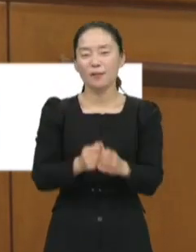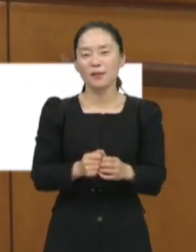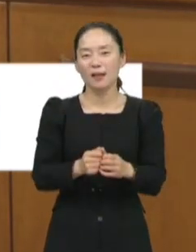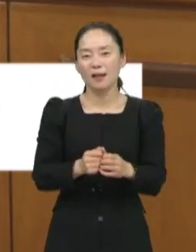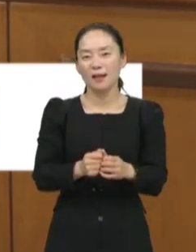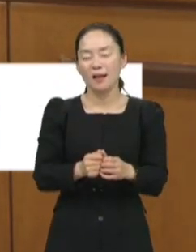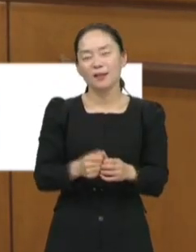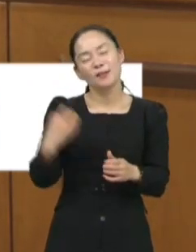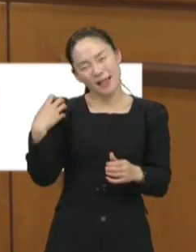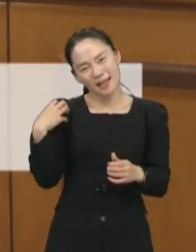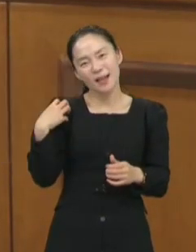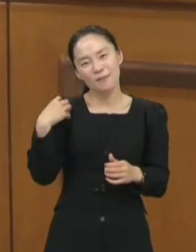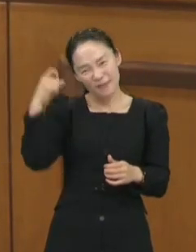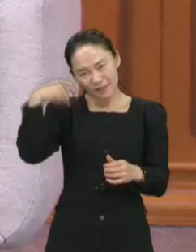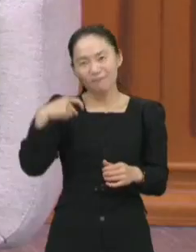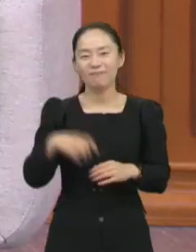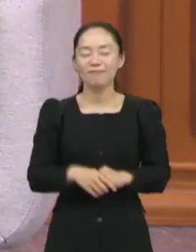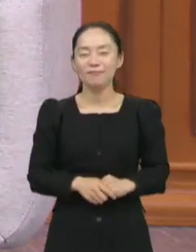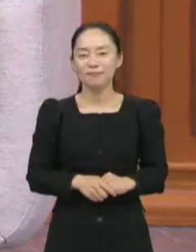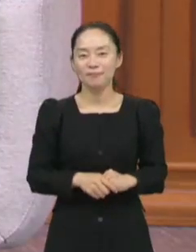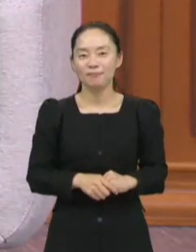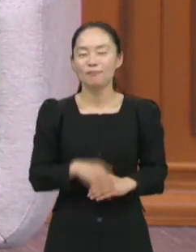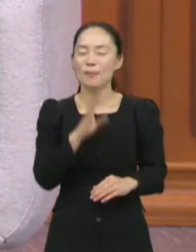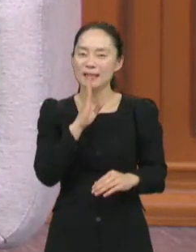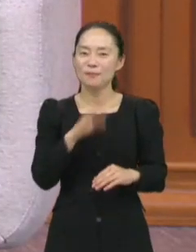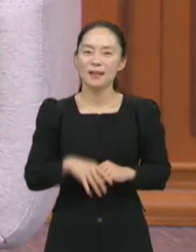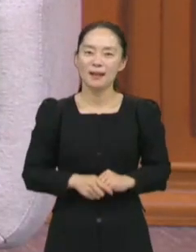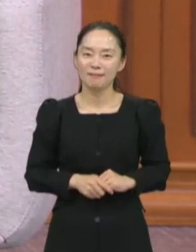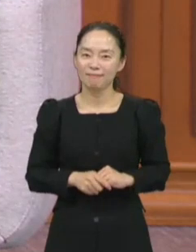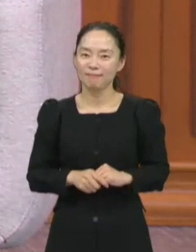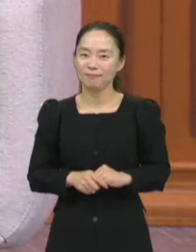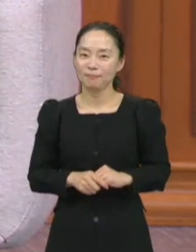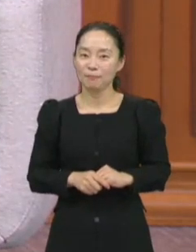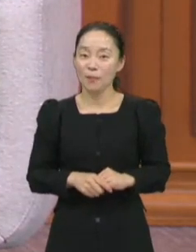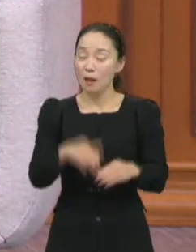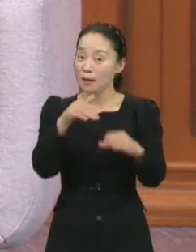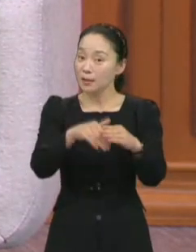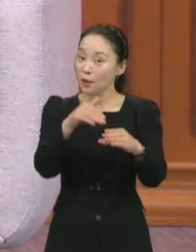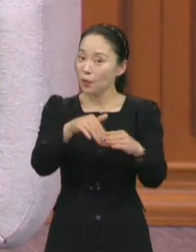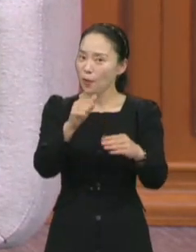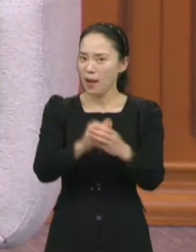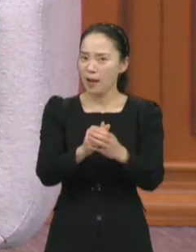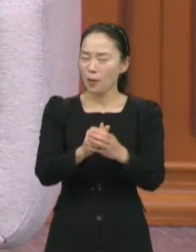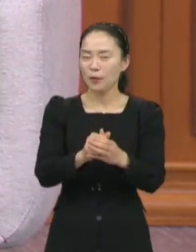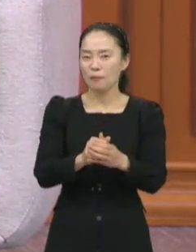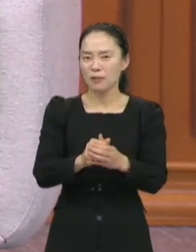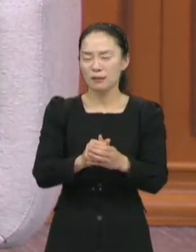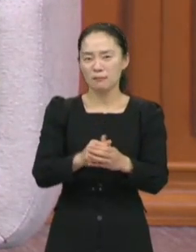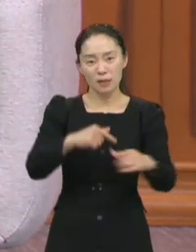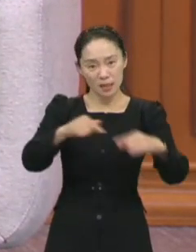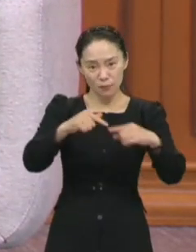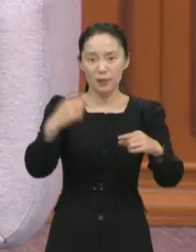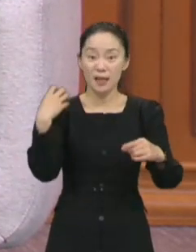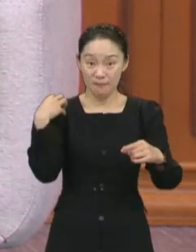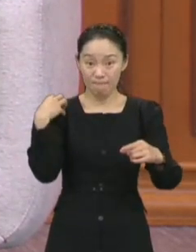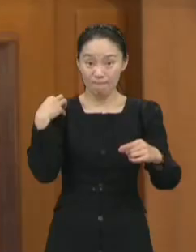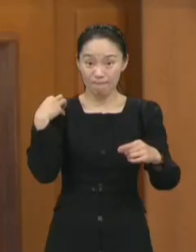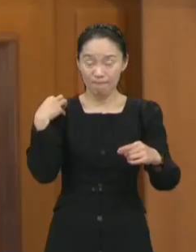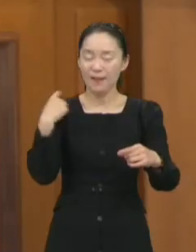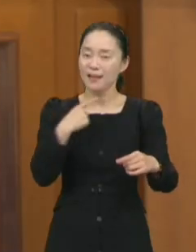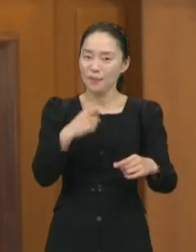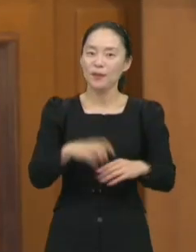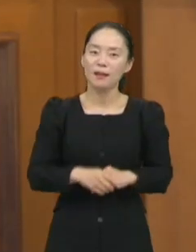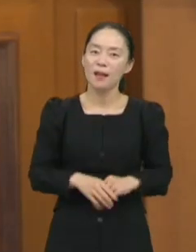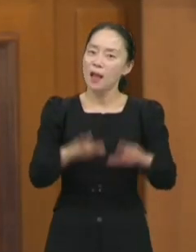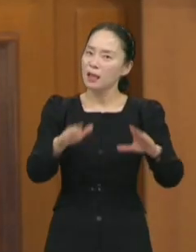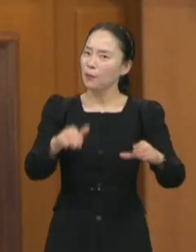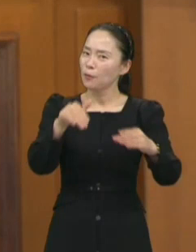책임감도 좀 크게 느끼지 않을까요 뭐 그렇습니다 총선의 실무 책임을 맡았기 때문에